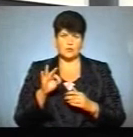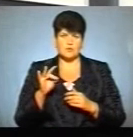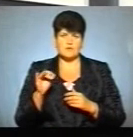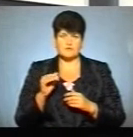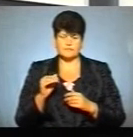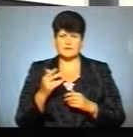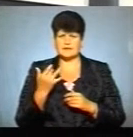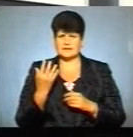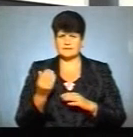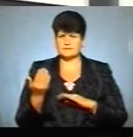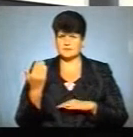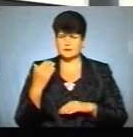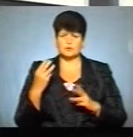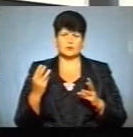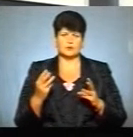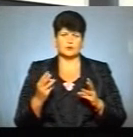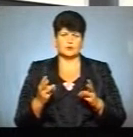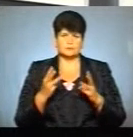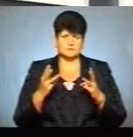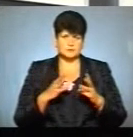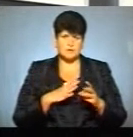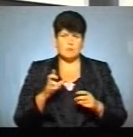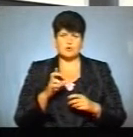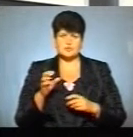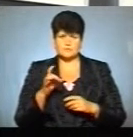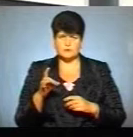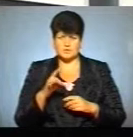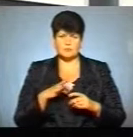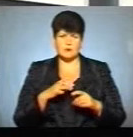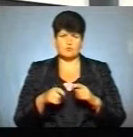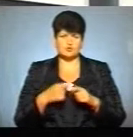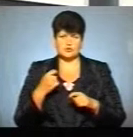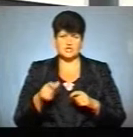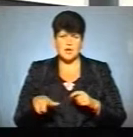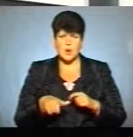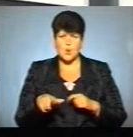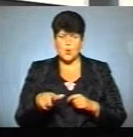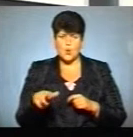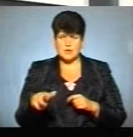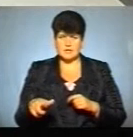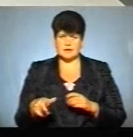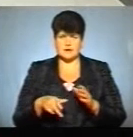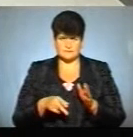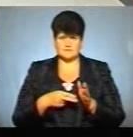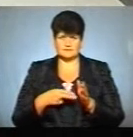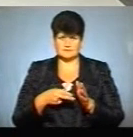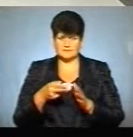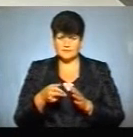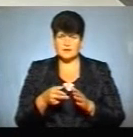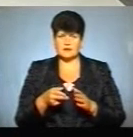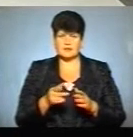тому ми мали пожежу і в Борщівському районі, де була пошкоджена колія, і, може, пам'ятаєте, на